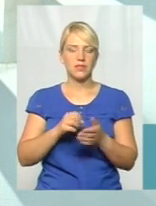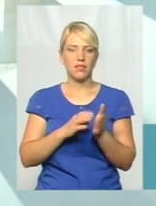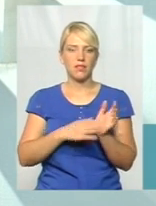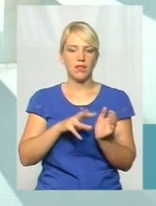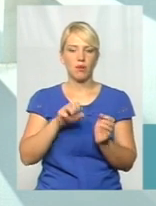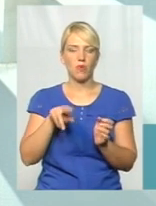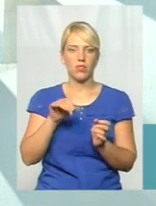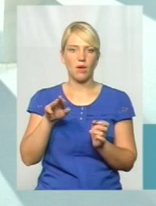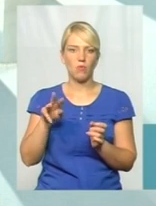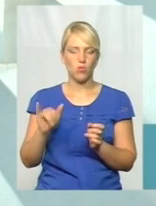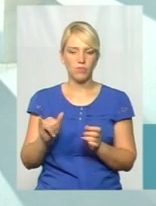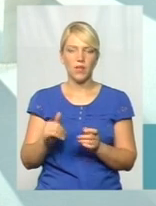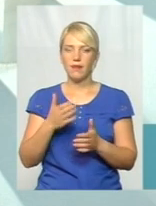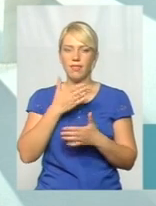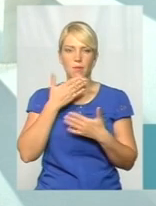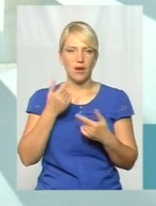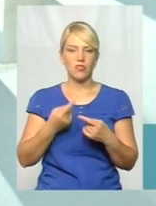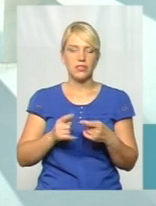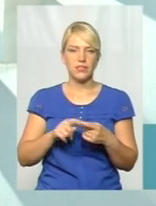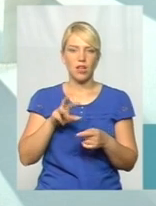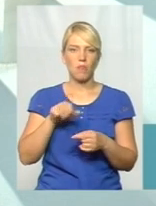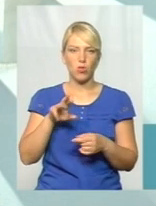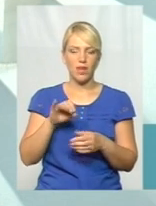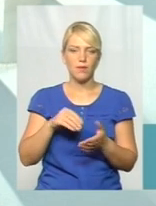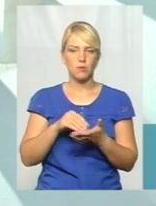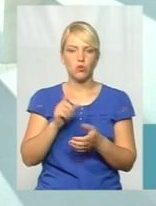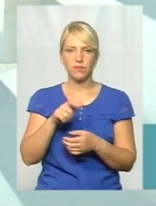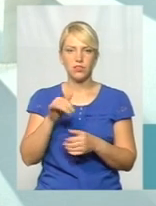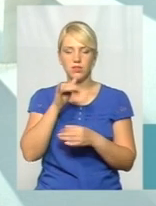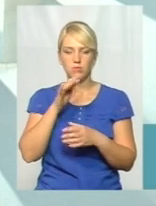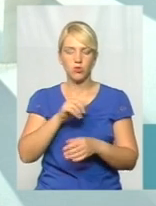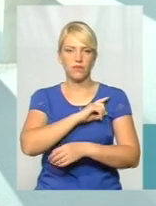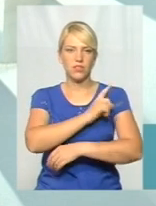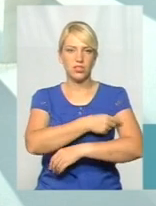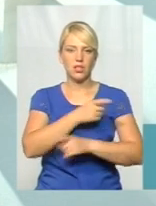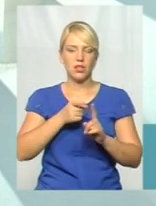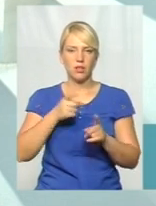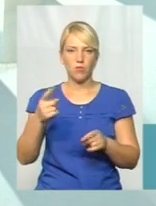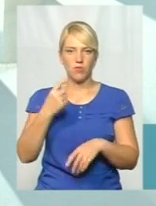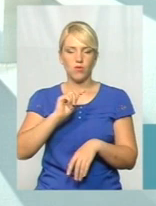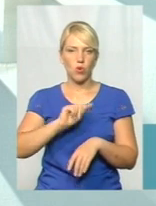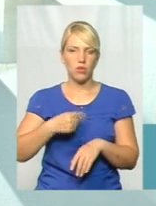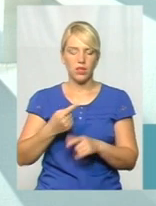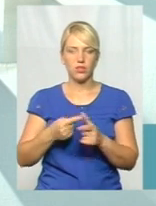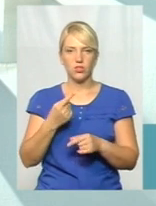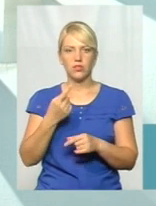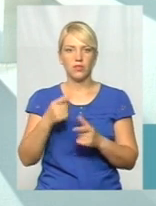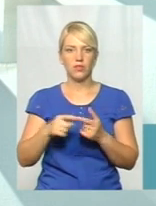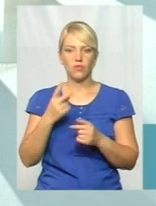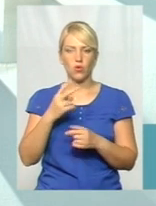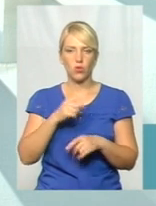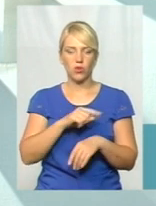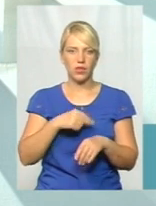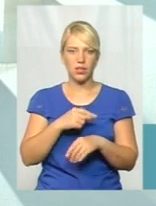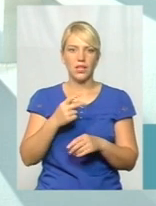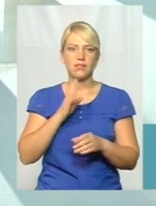не маючи цих модемів, споживачі не зможуть фізично на протязі години чи двох годин зранку передати інформацію